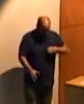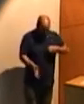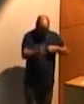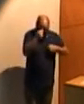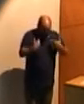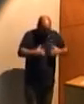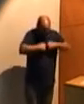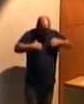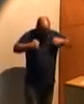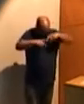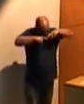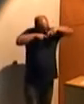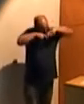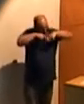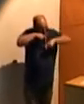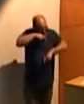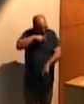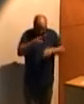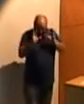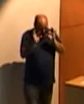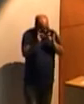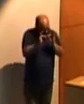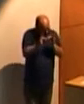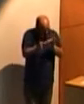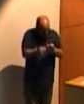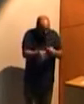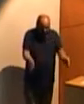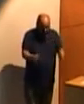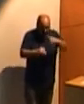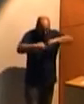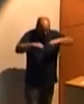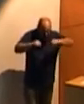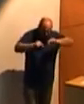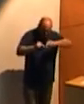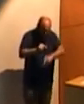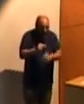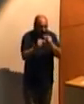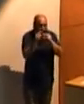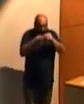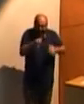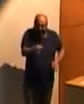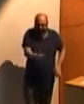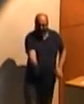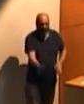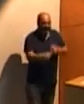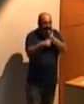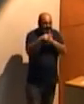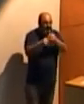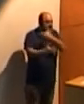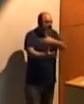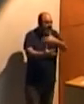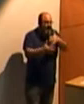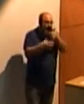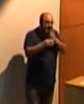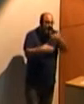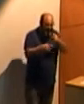jusque jusqu'au fonctionnalité n'est plus fine de ses lego nanométrique et à partir de